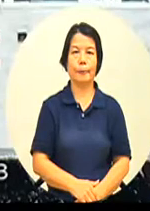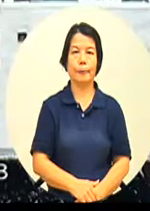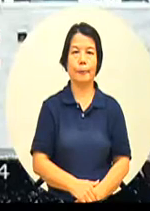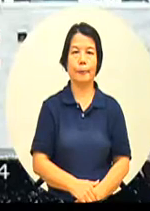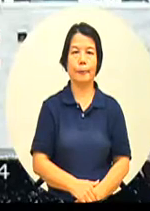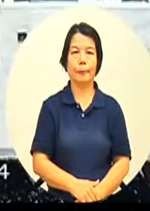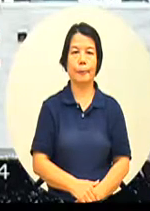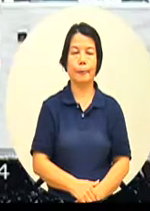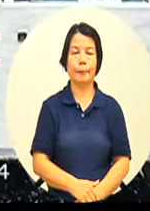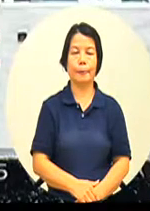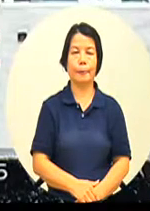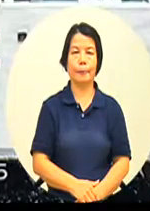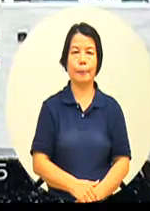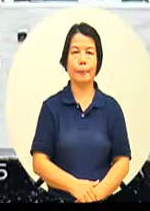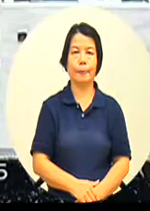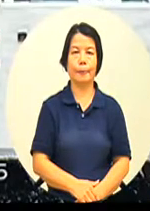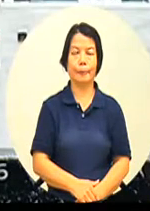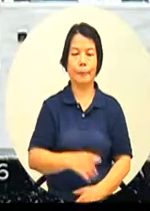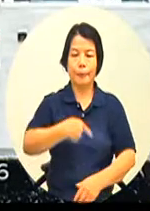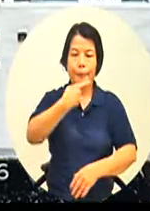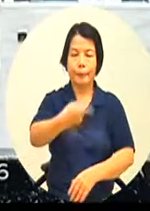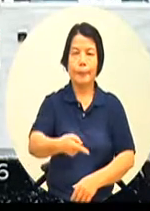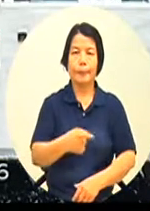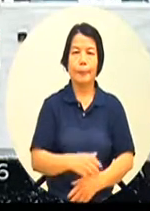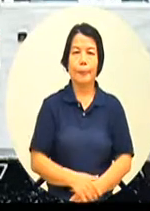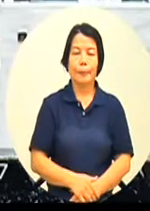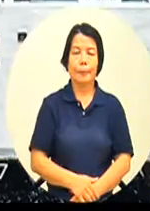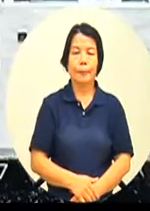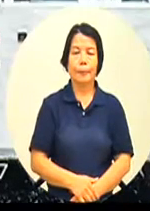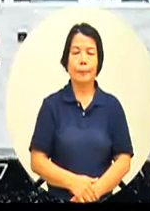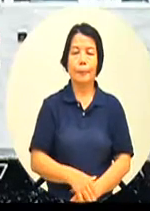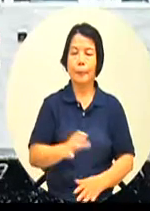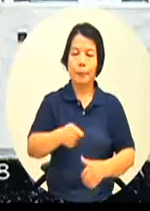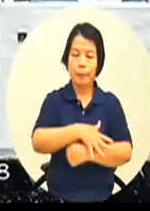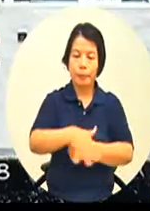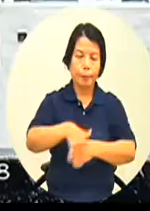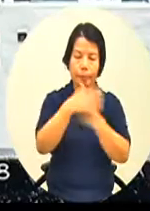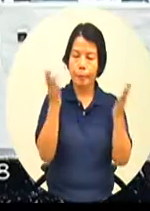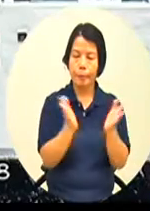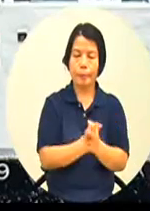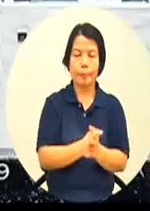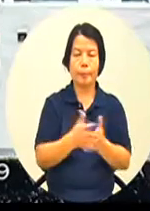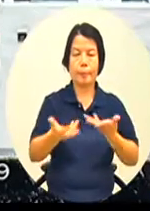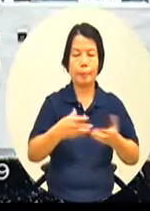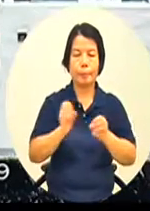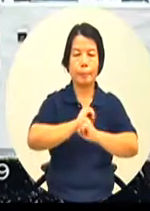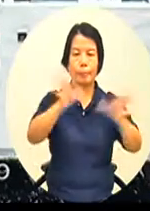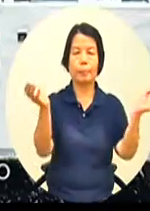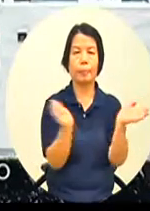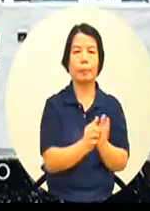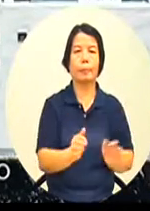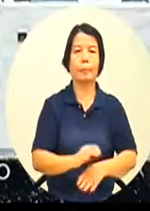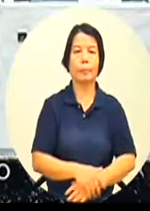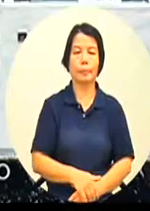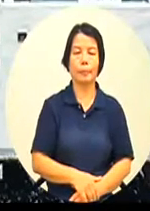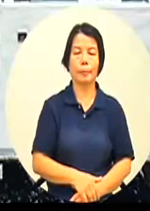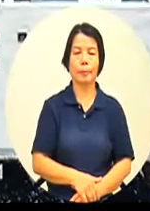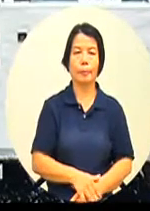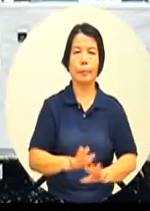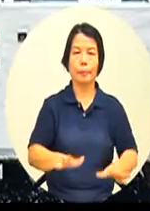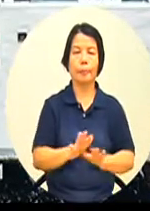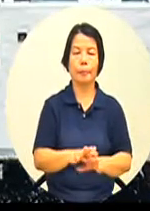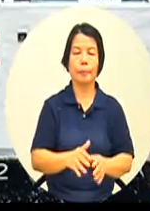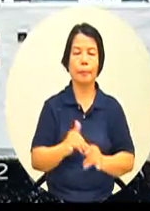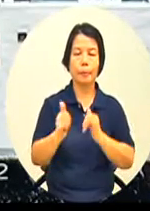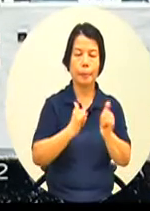好，接下来哈，我们这个局处业务报告完毕哈，我们接下来就是我们民政委员会的议员质询